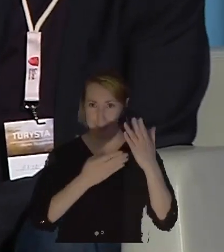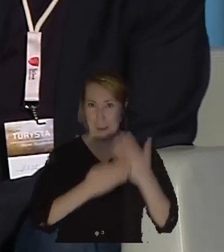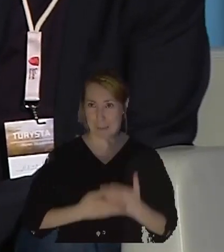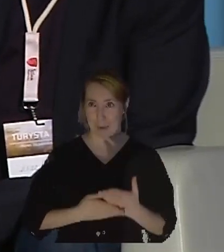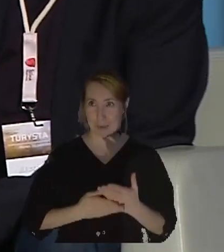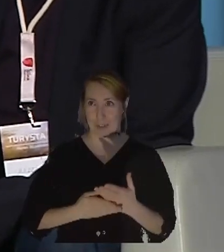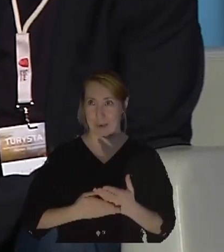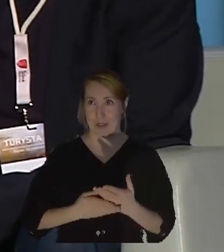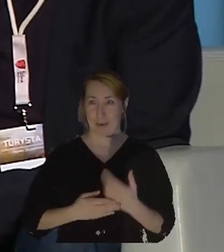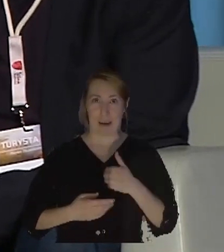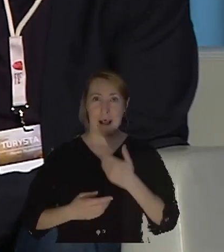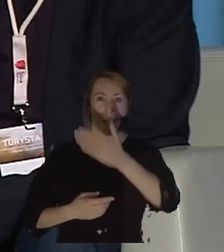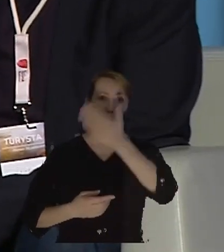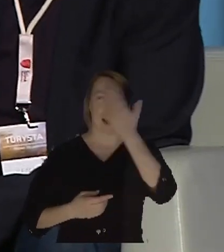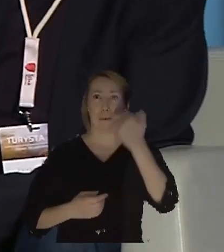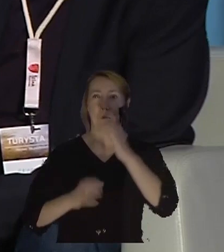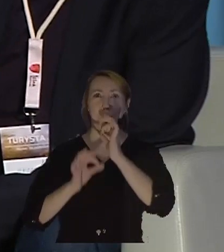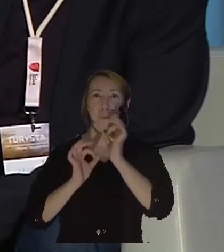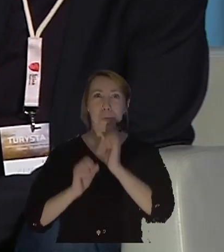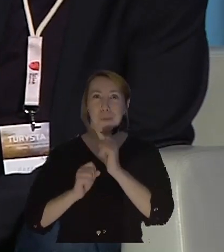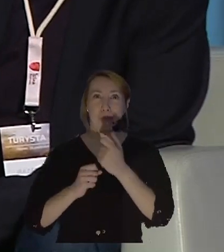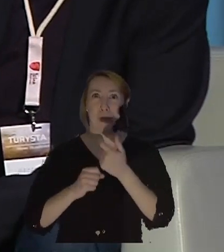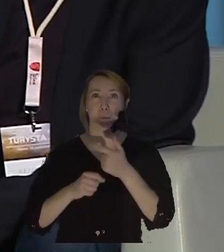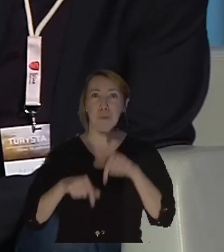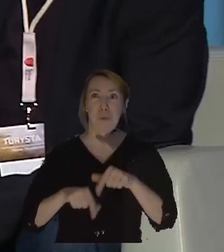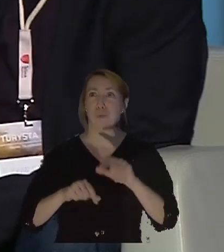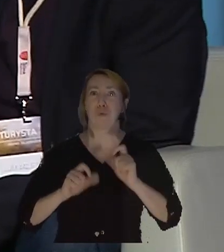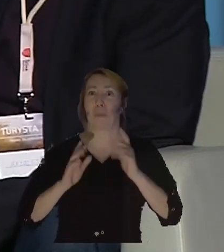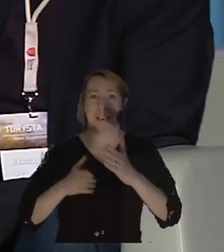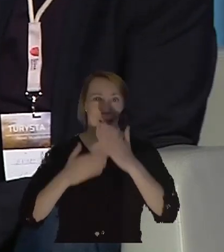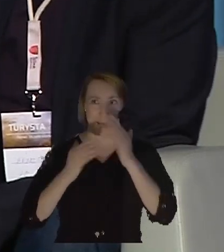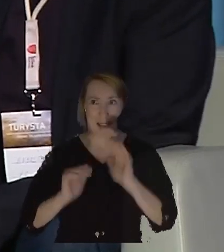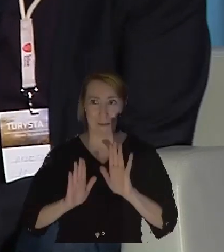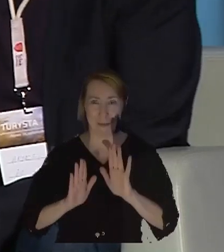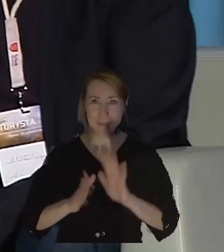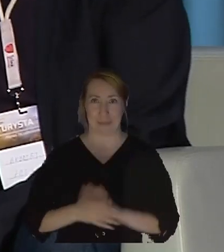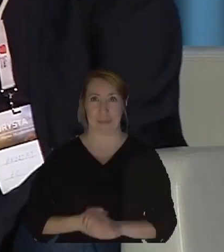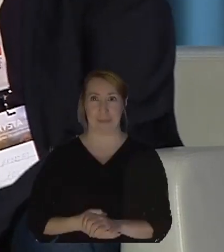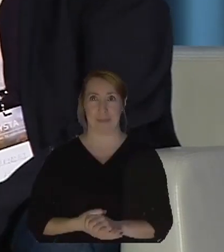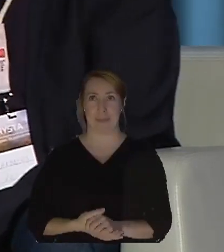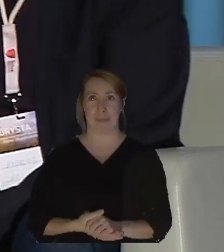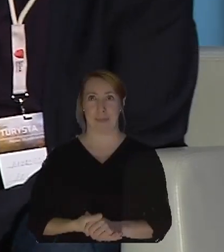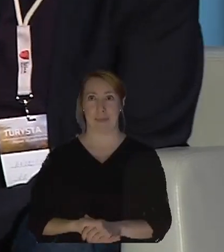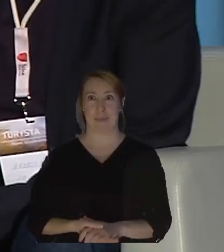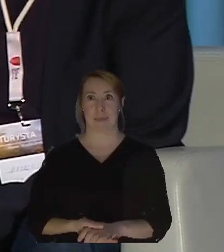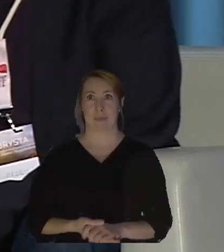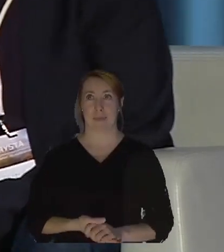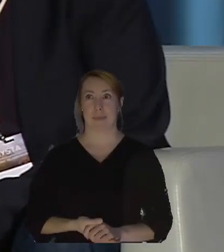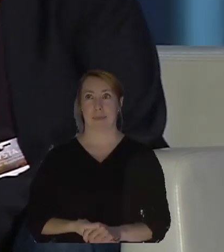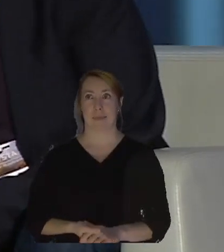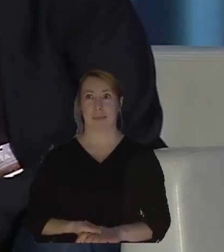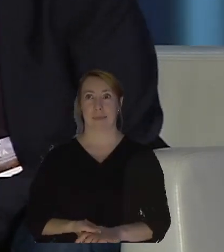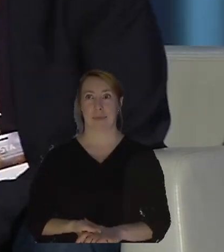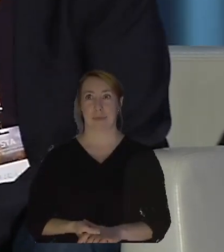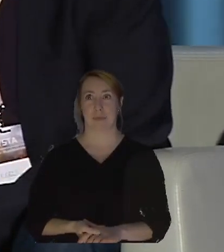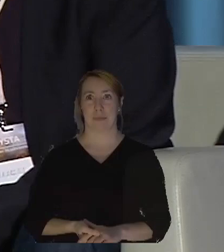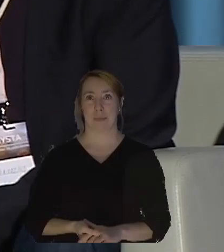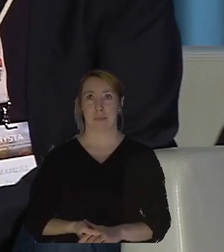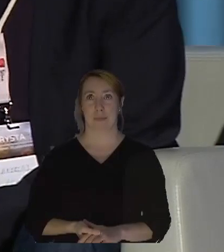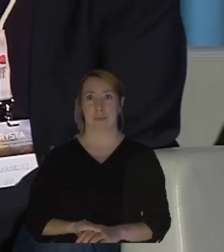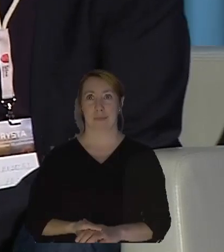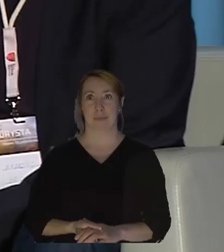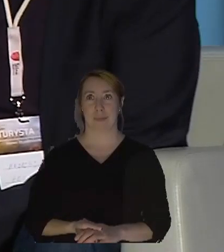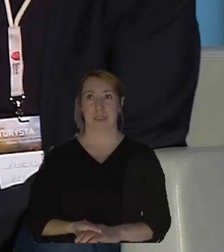i to, że nie wiem kompletnie, co tu się będzie działo, ale mam taką drużynę, że wow. Tak,